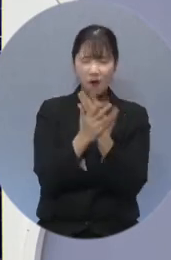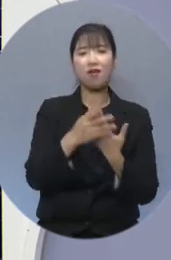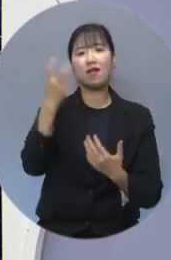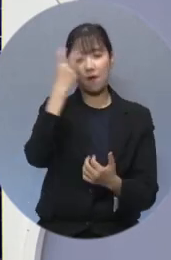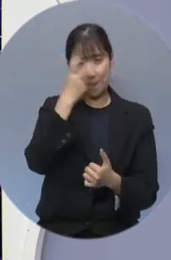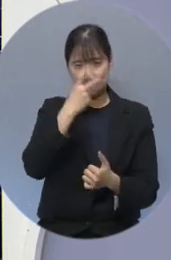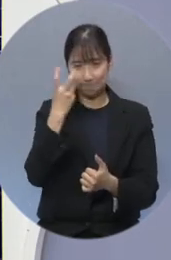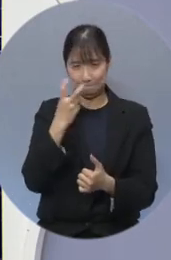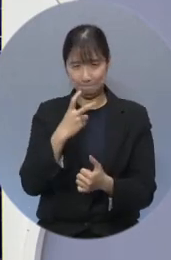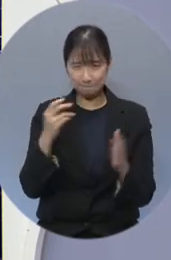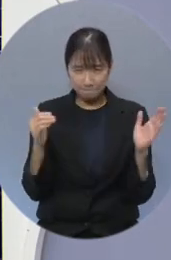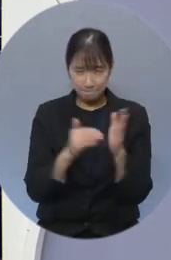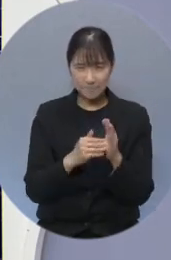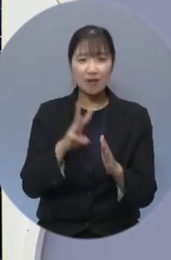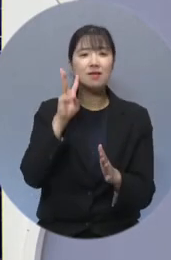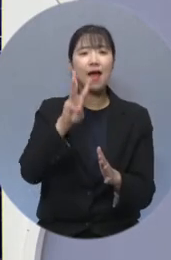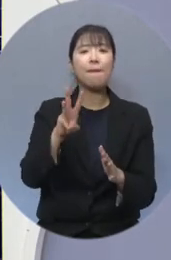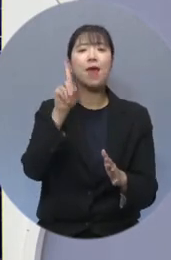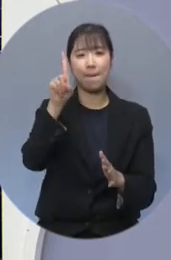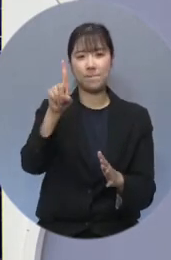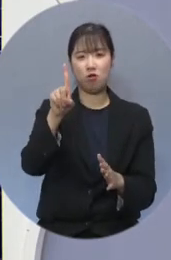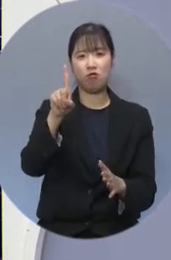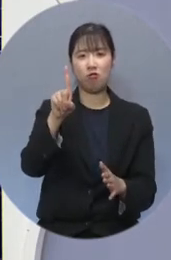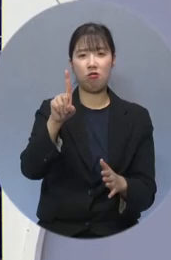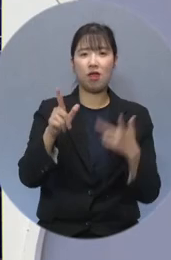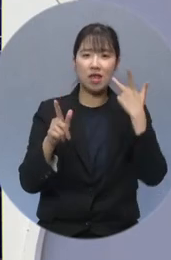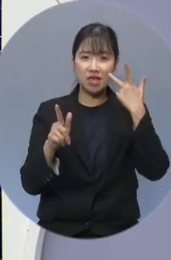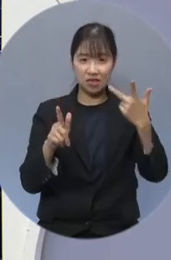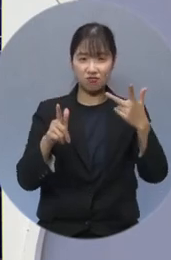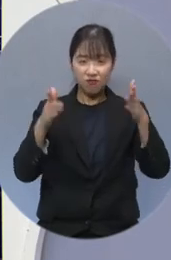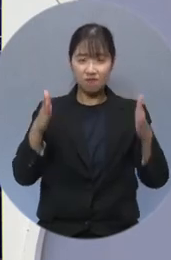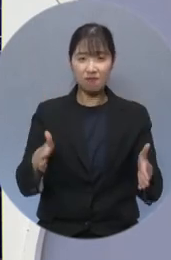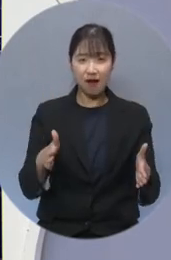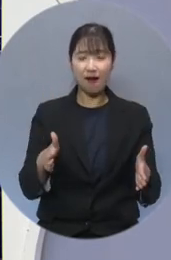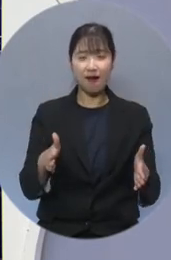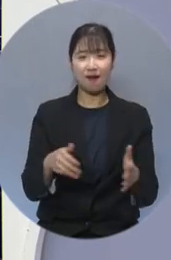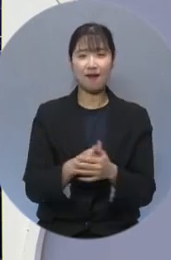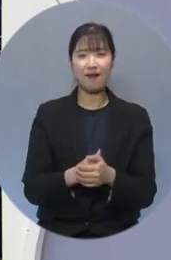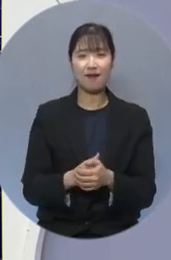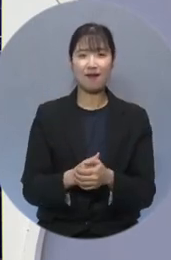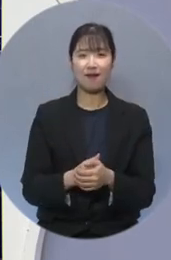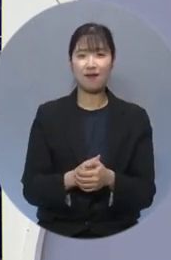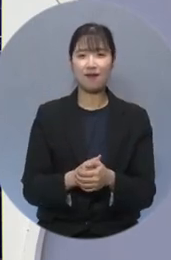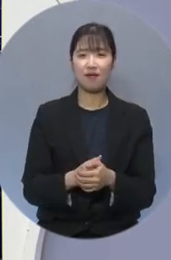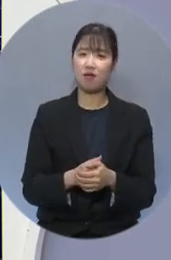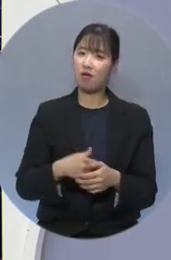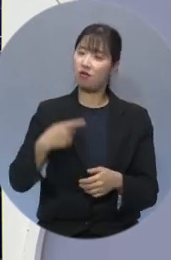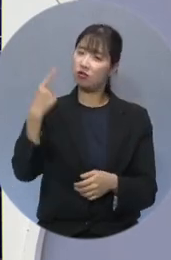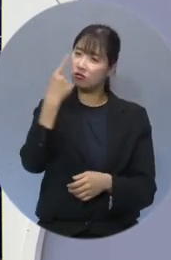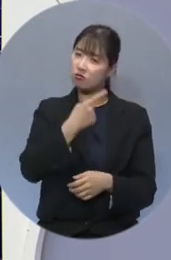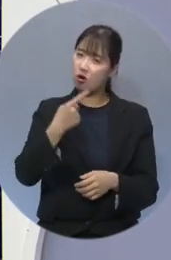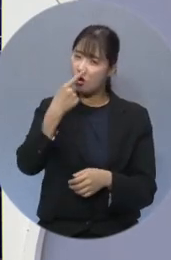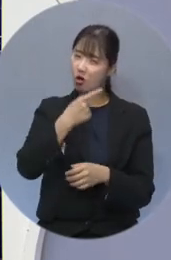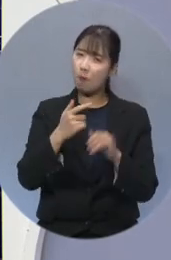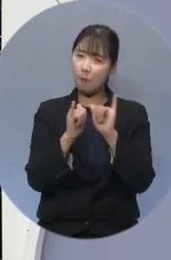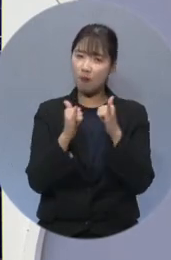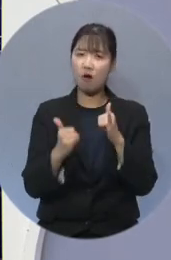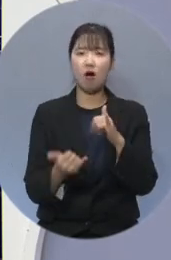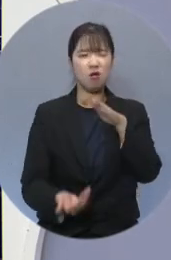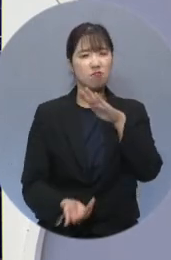해서 3일에 한 번씩 해서 그 일주일 만에 저희들이 소위 1,000명에